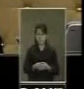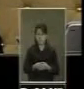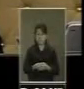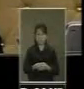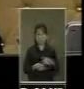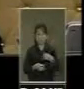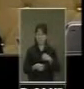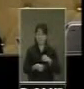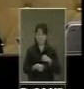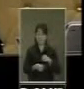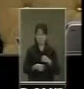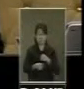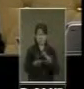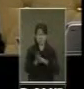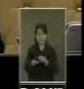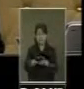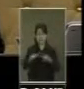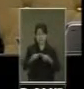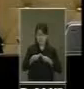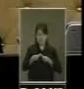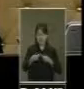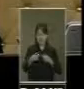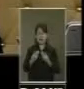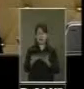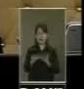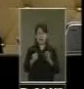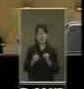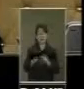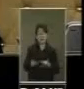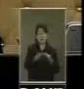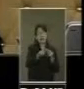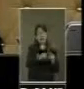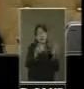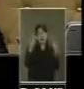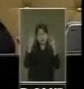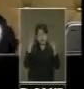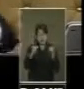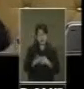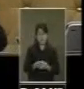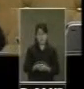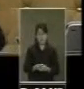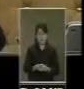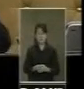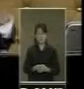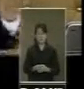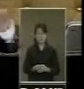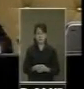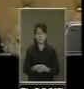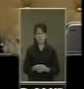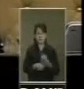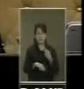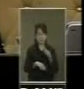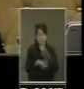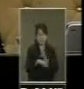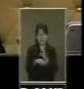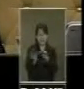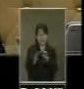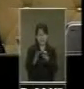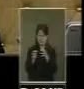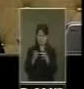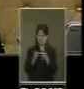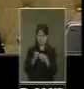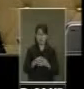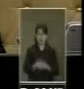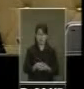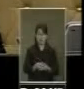ผมไม่ได้รับไว้ให้ผมเองเขาส่งไปให้ท่านนายกเอาอย่างนี้นะครับท่านสุเทพ